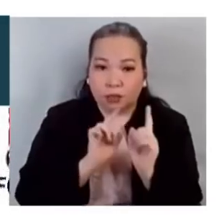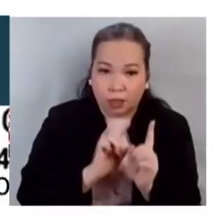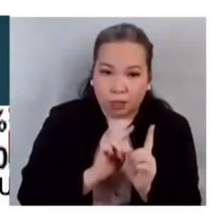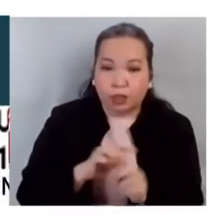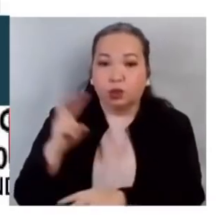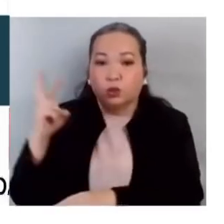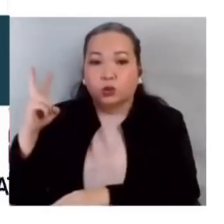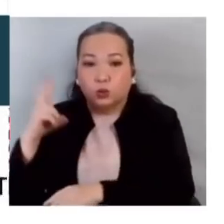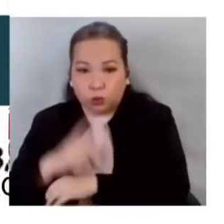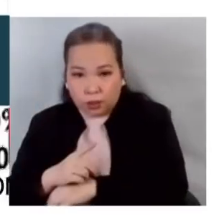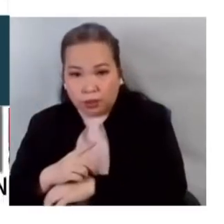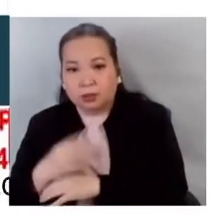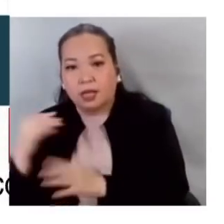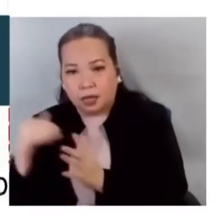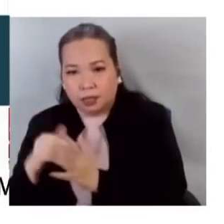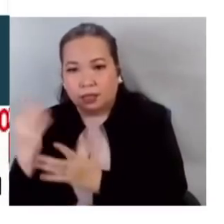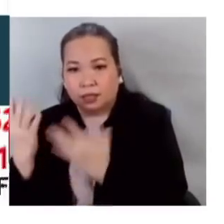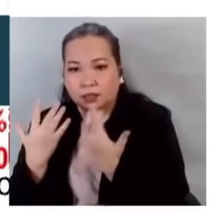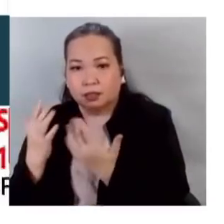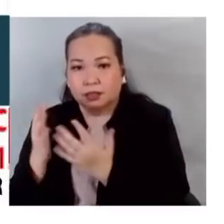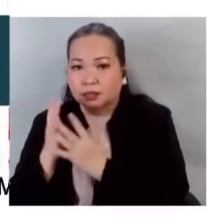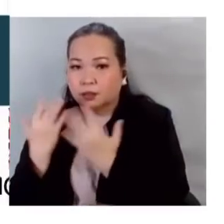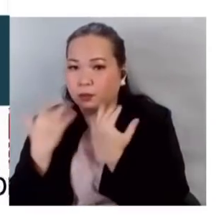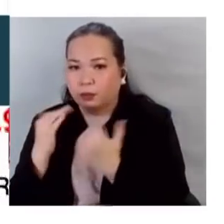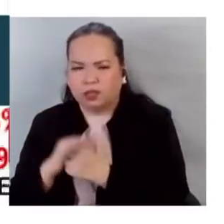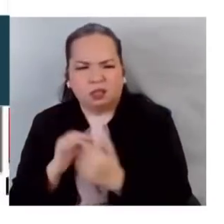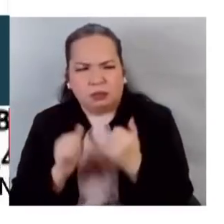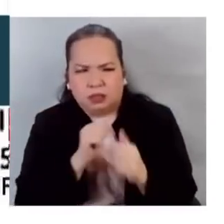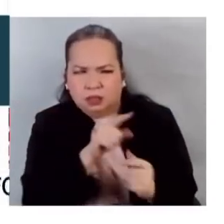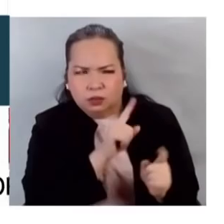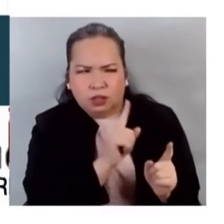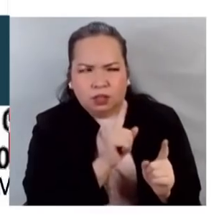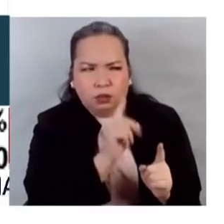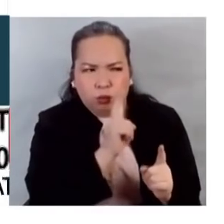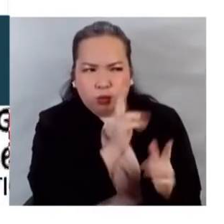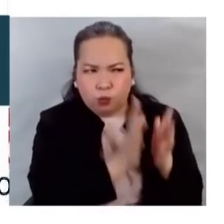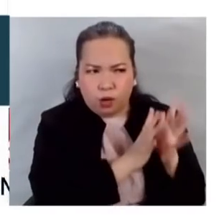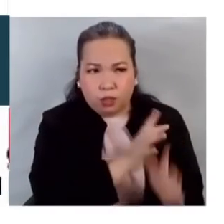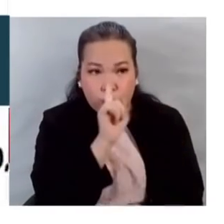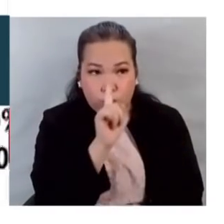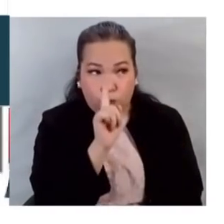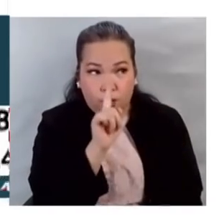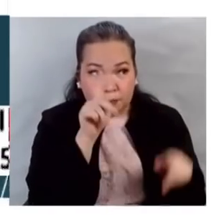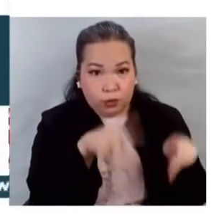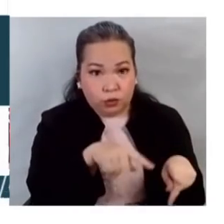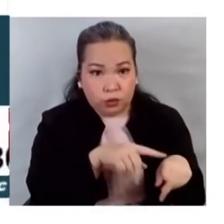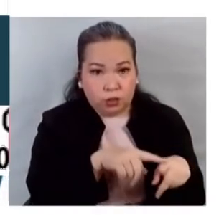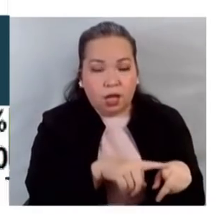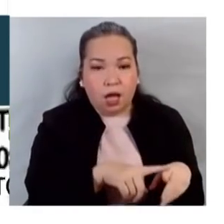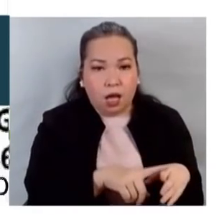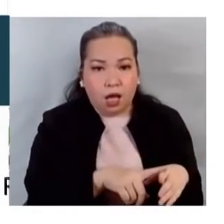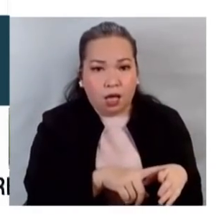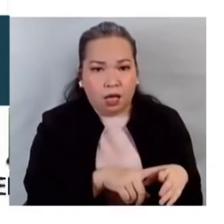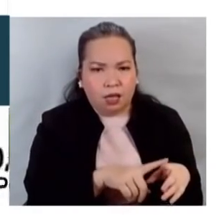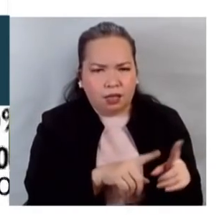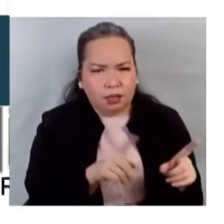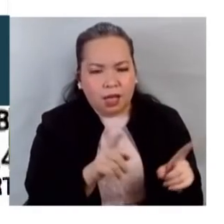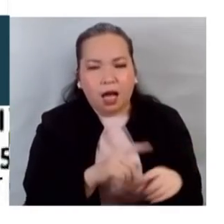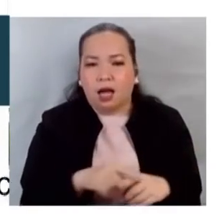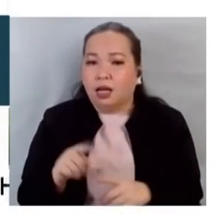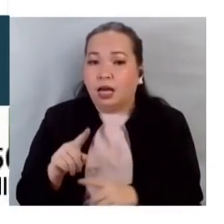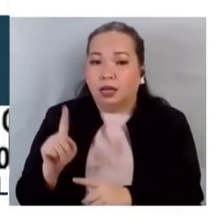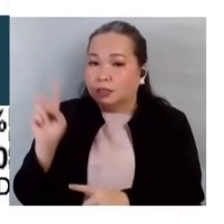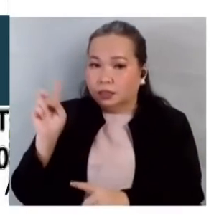birthday parties, one celebrant or two different celebrants? Other celebrants. Okay, so